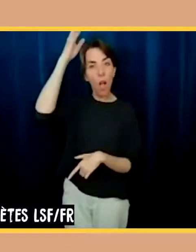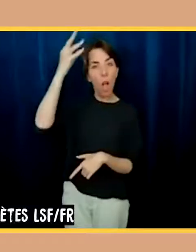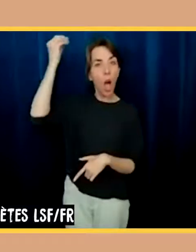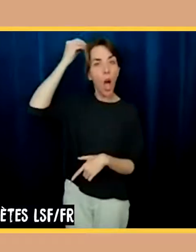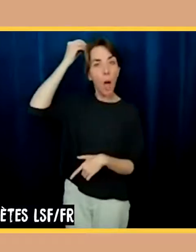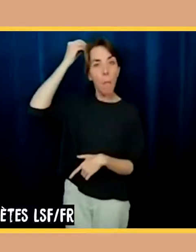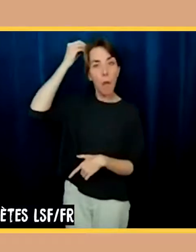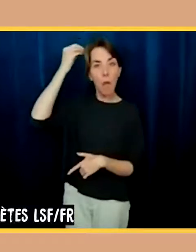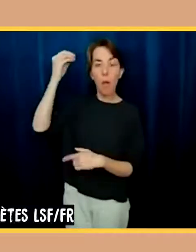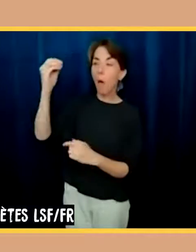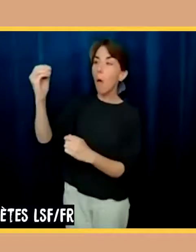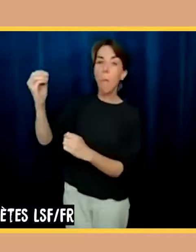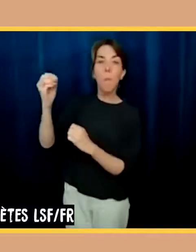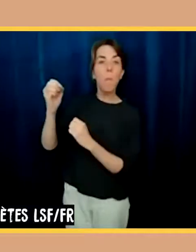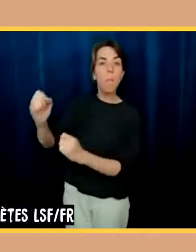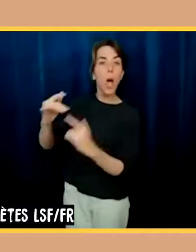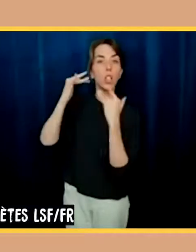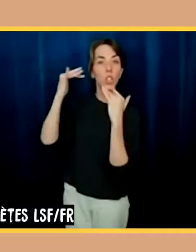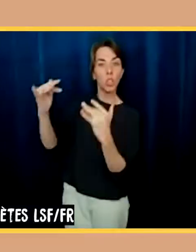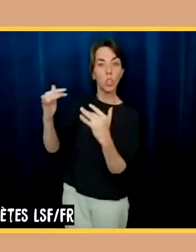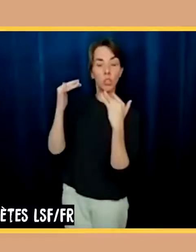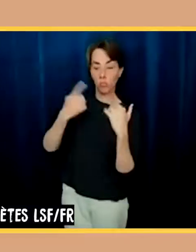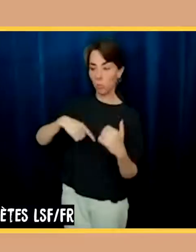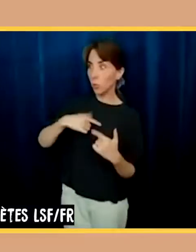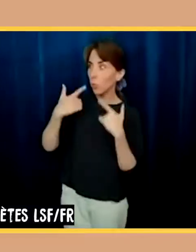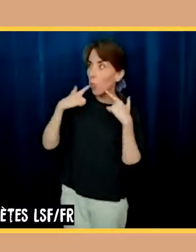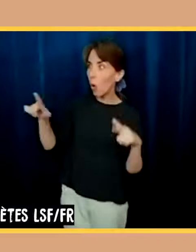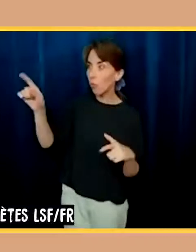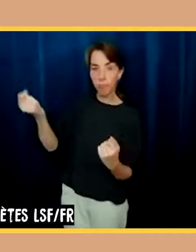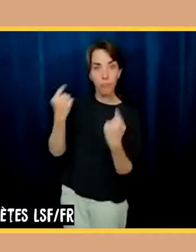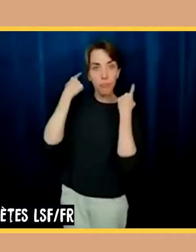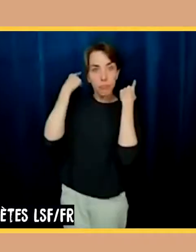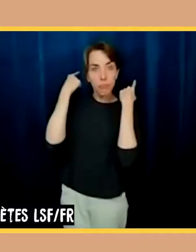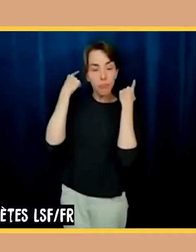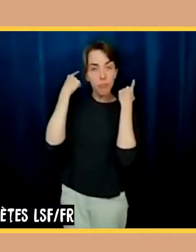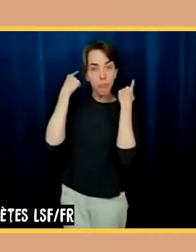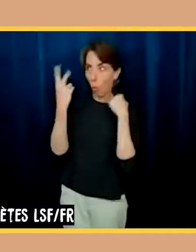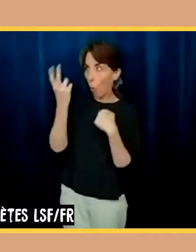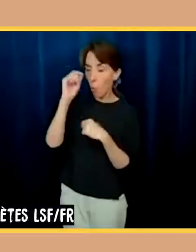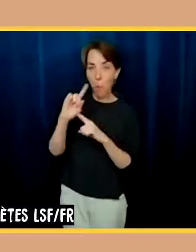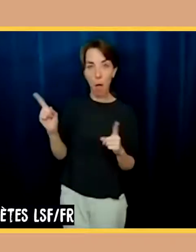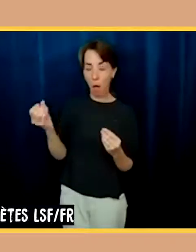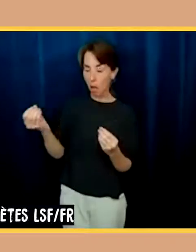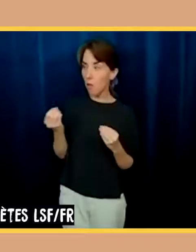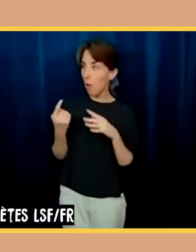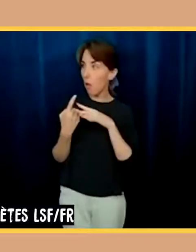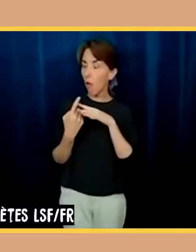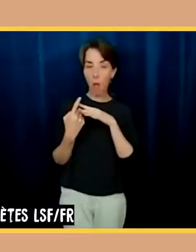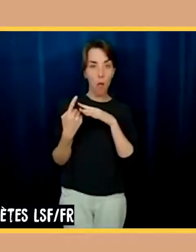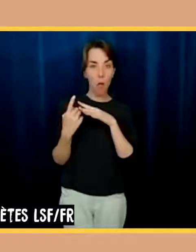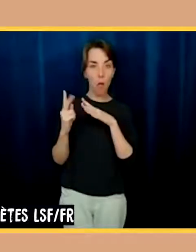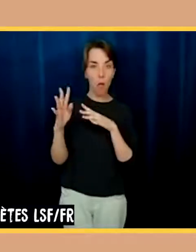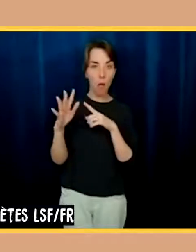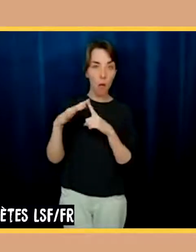une langue qu'on ne comprend pas. Et à quel point ça nous exclut, à quel point ça nous coupe aussi d'une